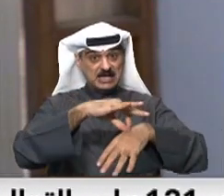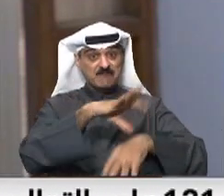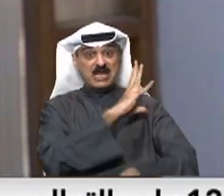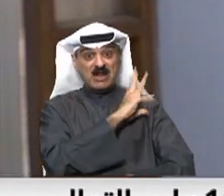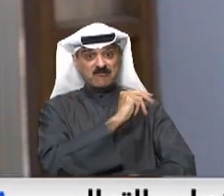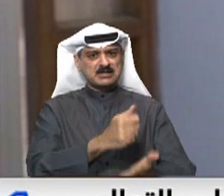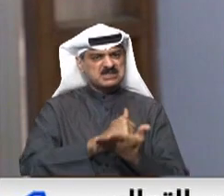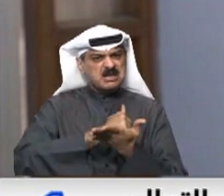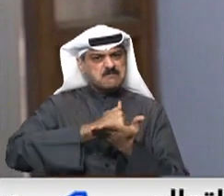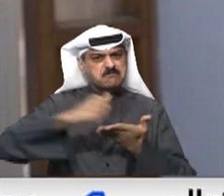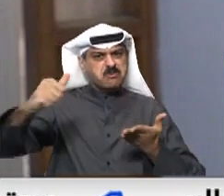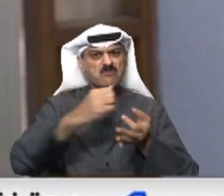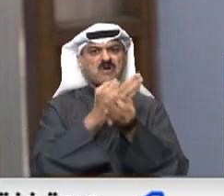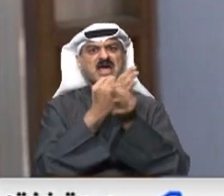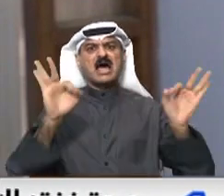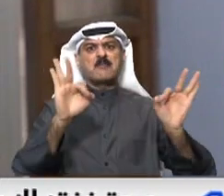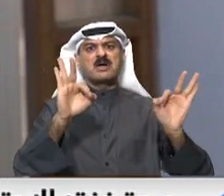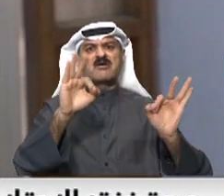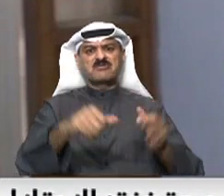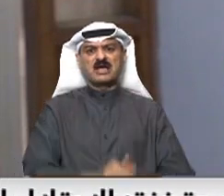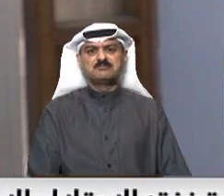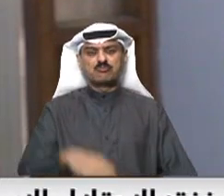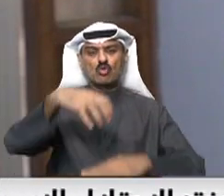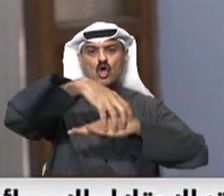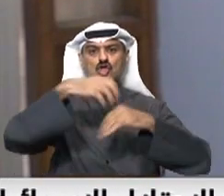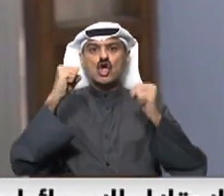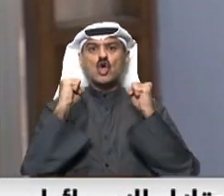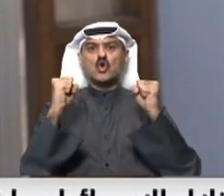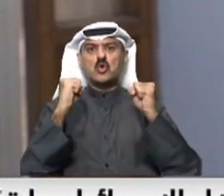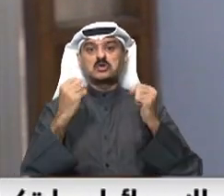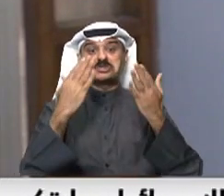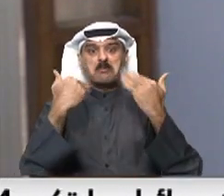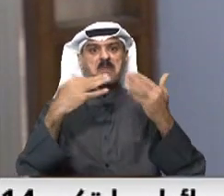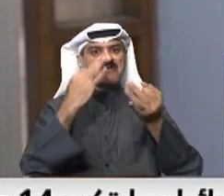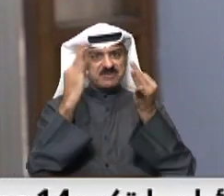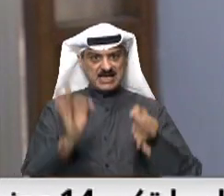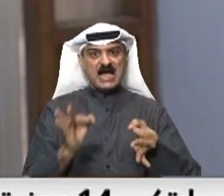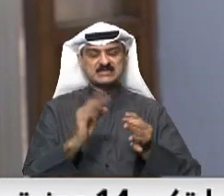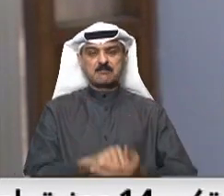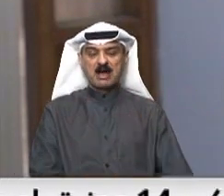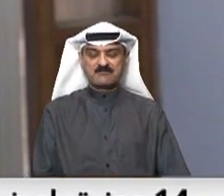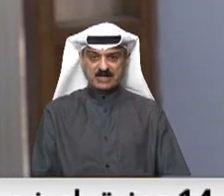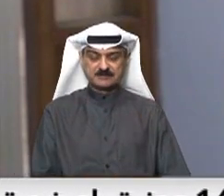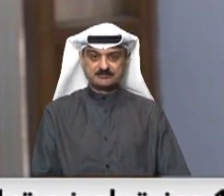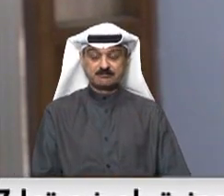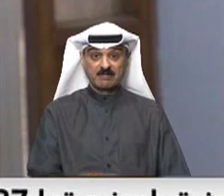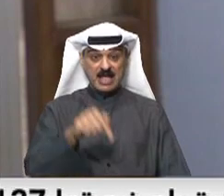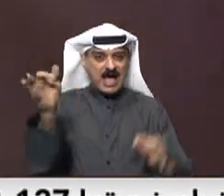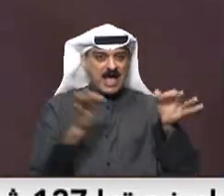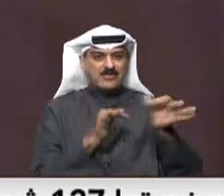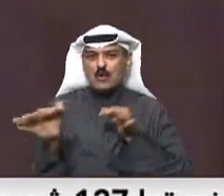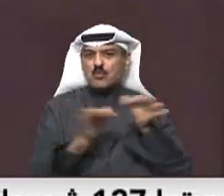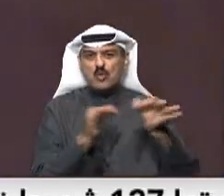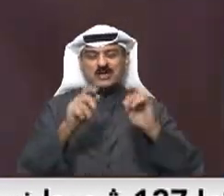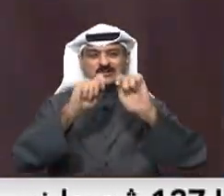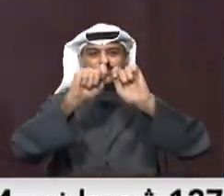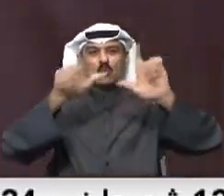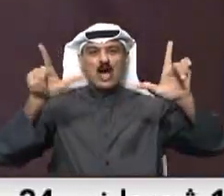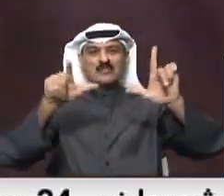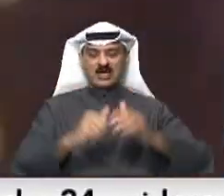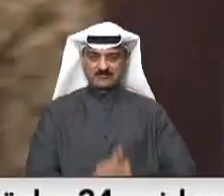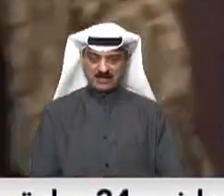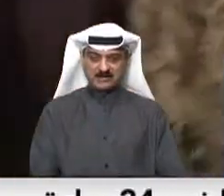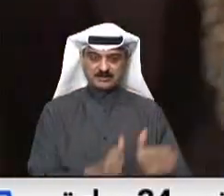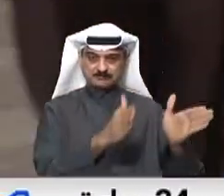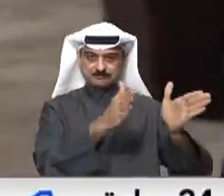الغربية. واليوم عندما يأتي سموتريتش ليعلن عن 7000 وحدة استيطانية، هي ضمن هذه المخطط من ناحية وعلى